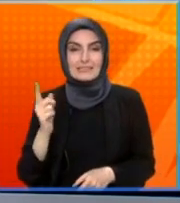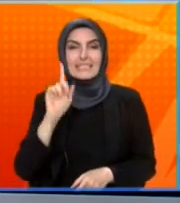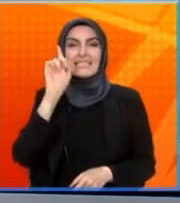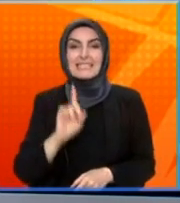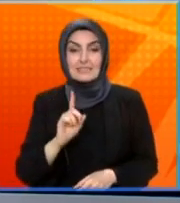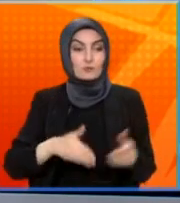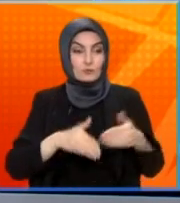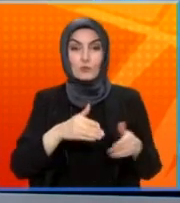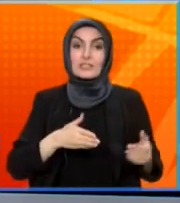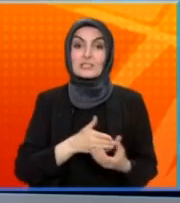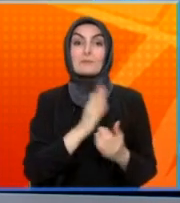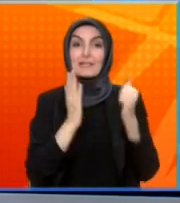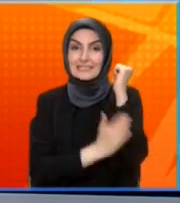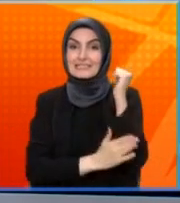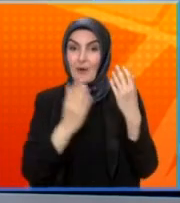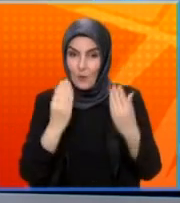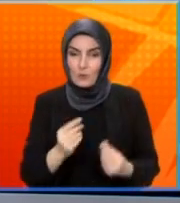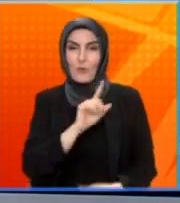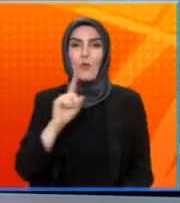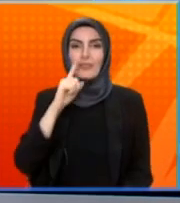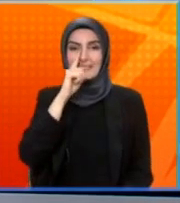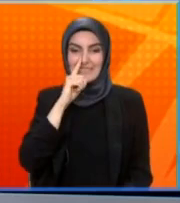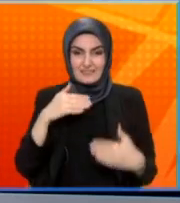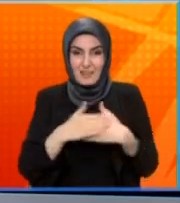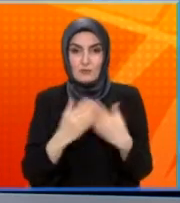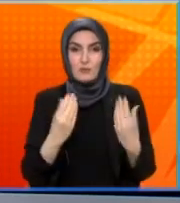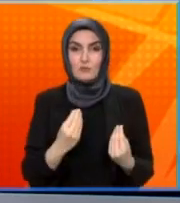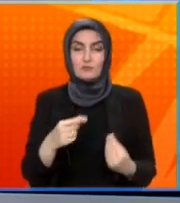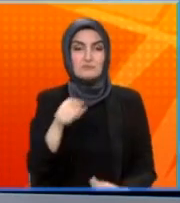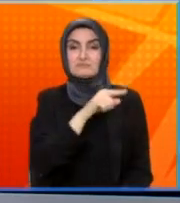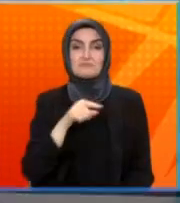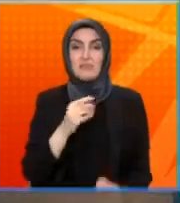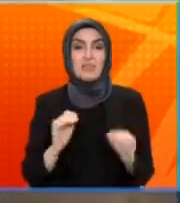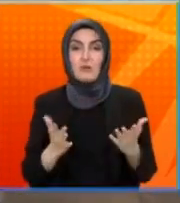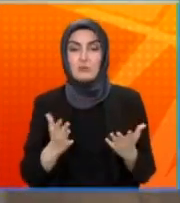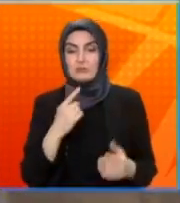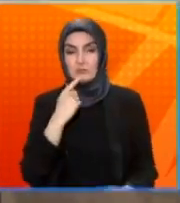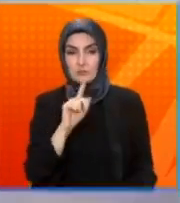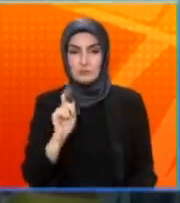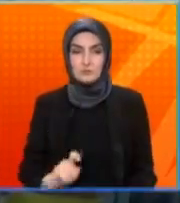kısıtlamasının ilan edildiği 10 Nisan gecesi yaşananların bedeliydi.